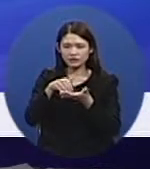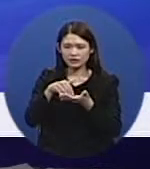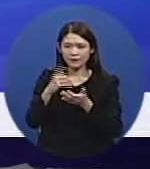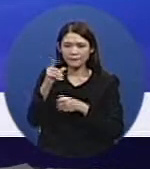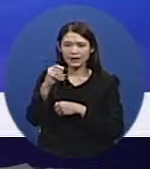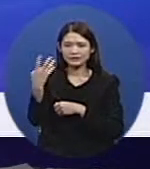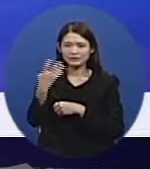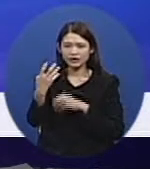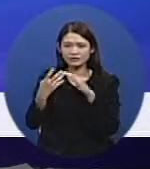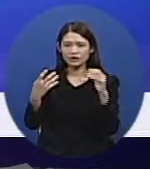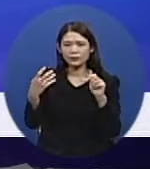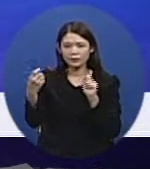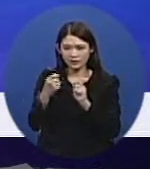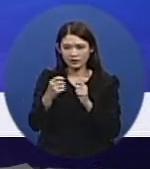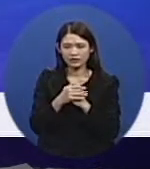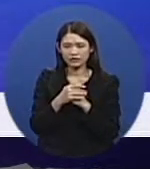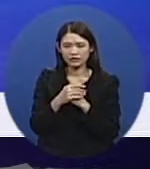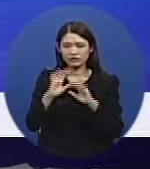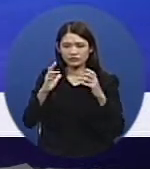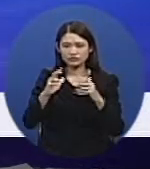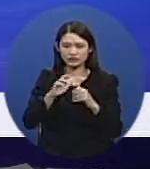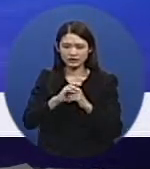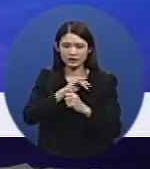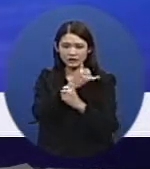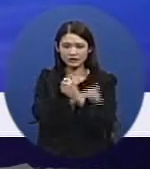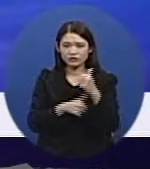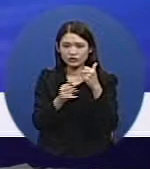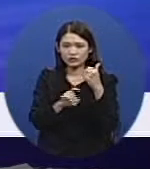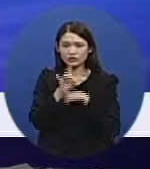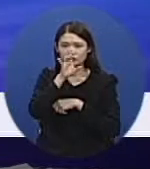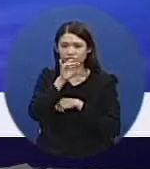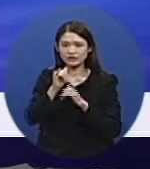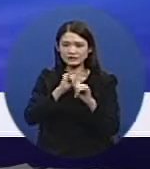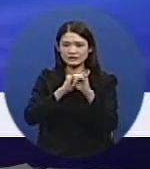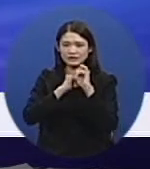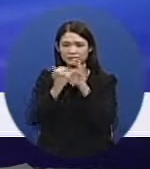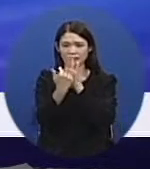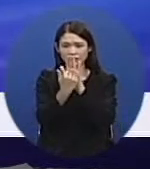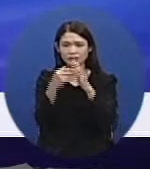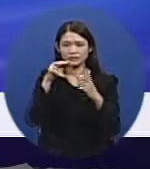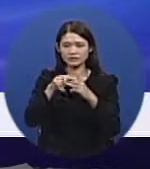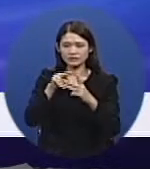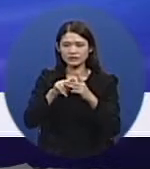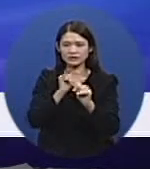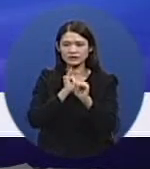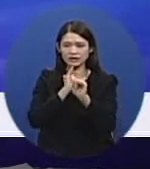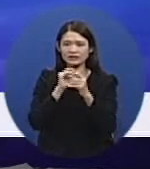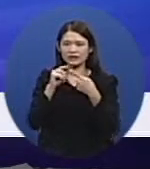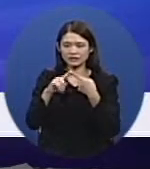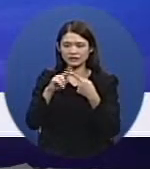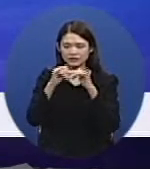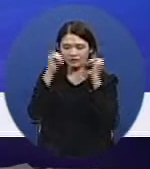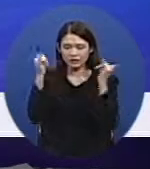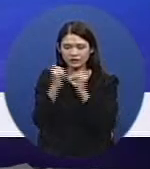1만 4천여 명에 이르는 가운데 국가인권위원회와 중앙자살예방센터가 자살에 대한 사회적 책임과 해결